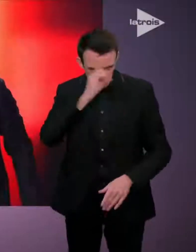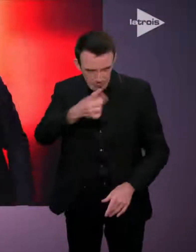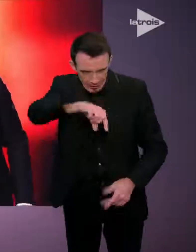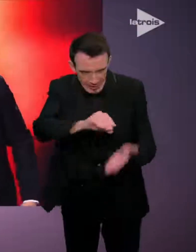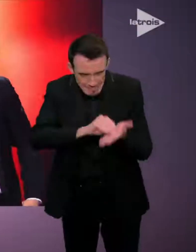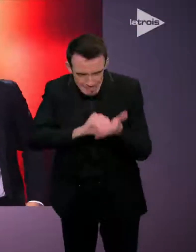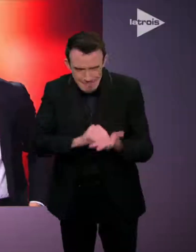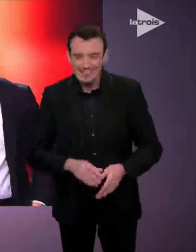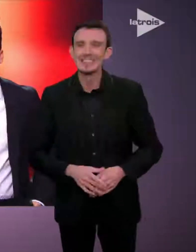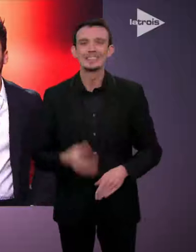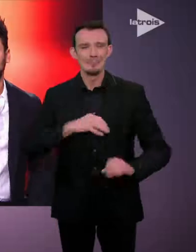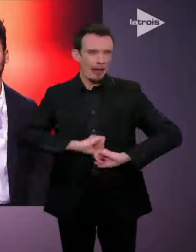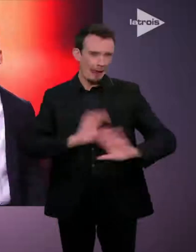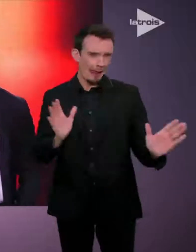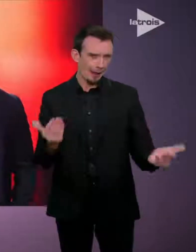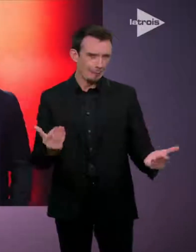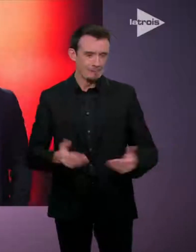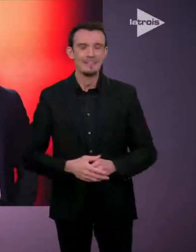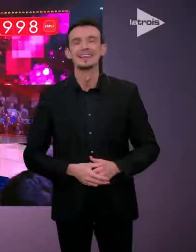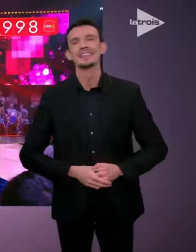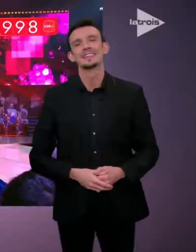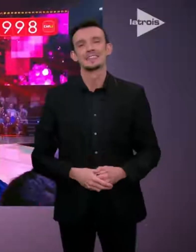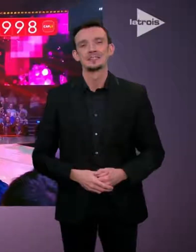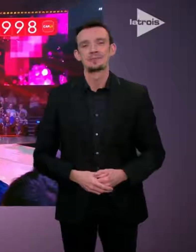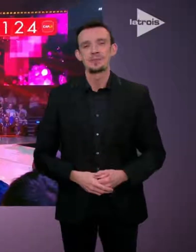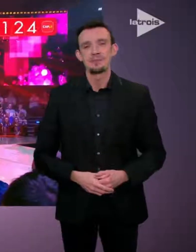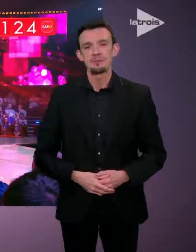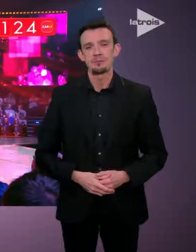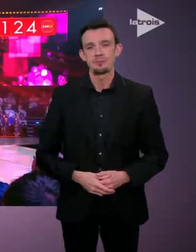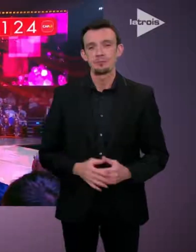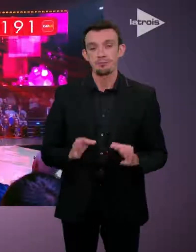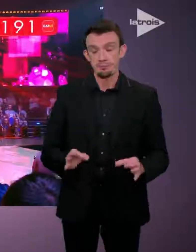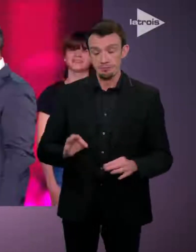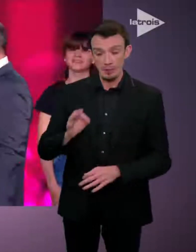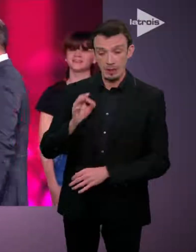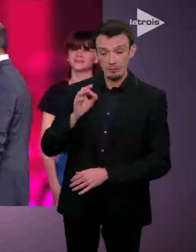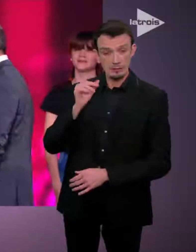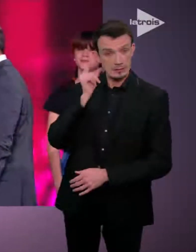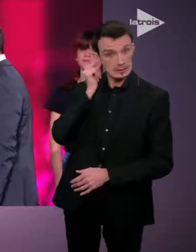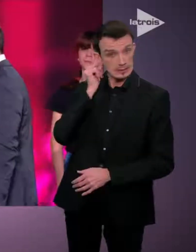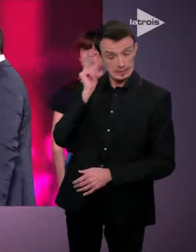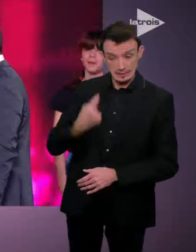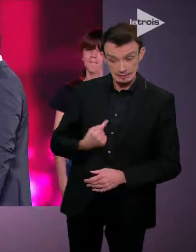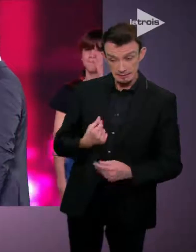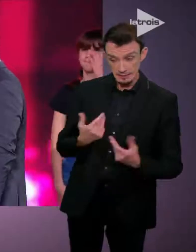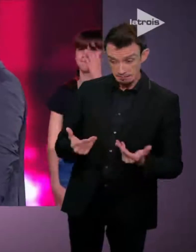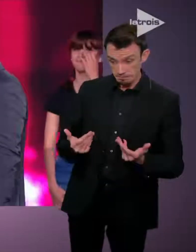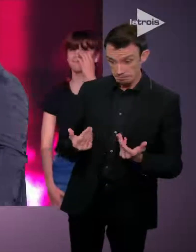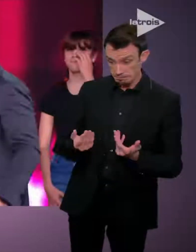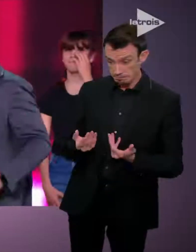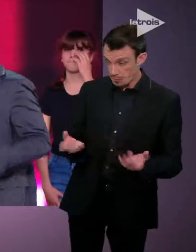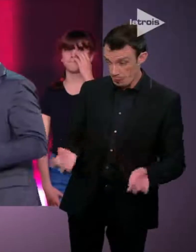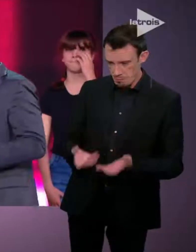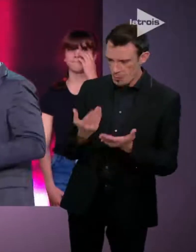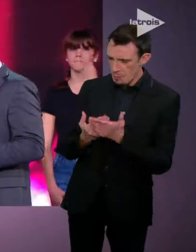Ça fait beaucoup. Je pense que c'est très clair. Ça fait beaucoup. Tiff, alors, qu'est-ce qu'on ressent après un tel moment? Plein de